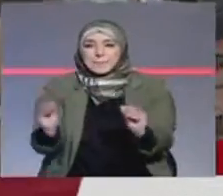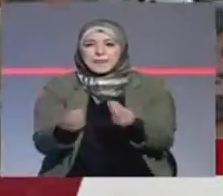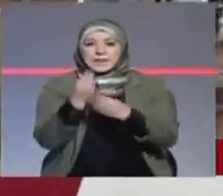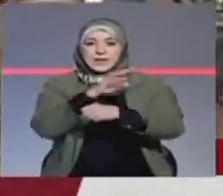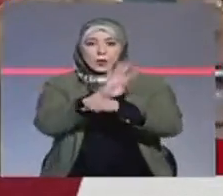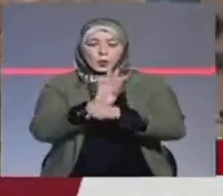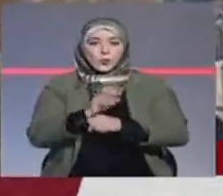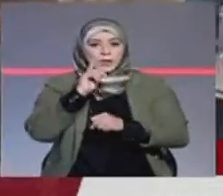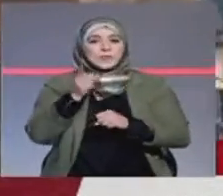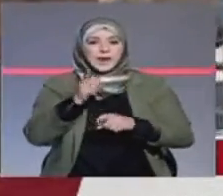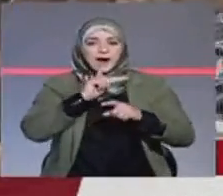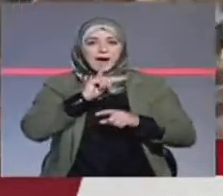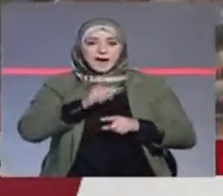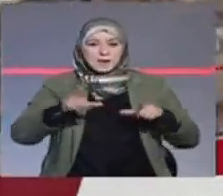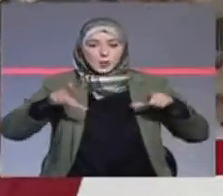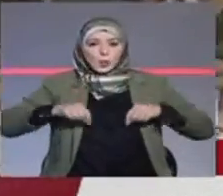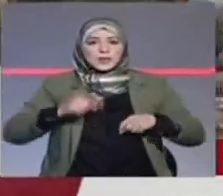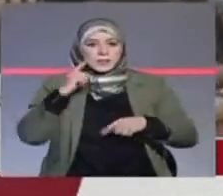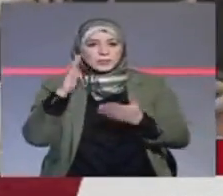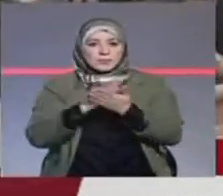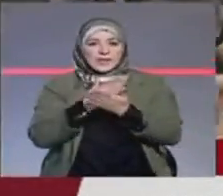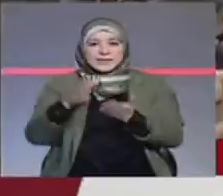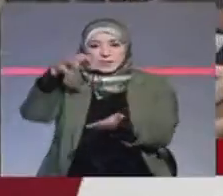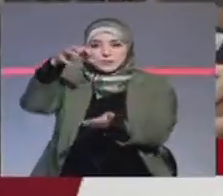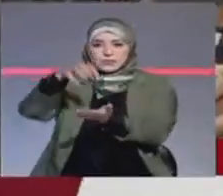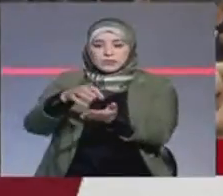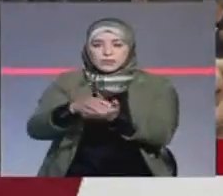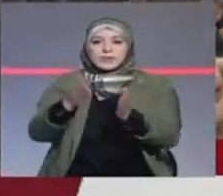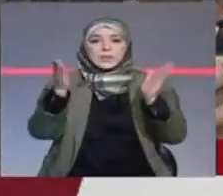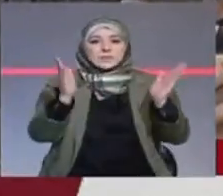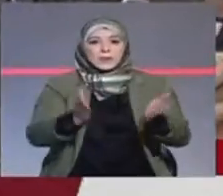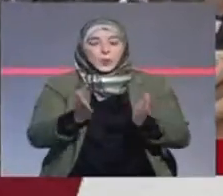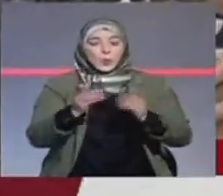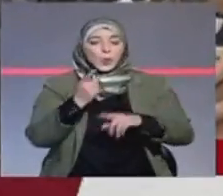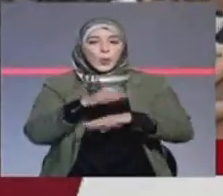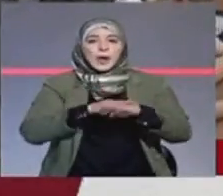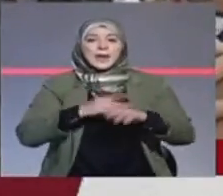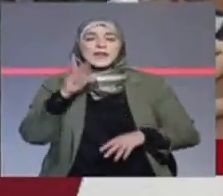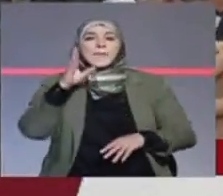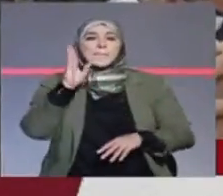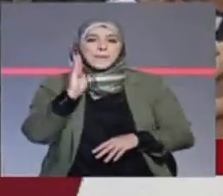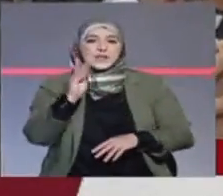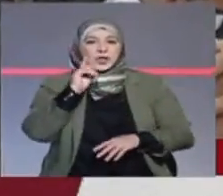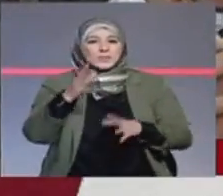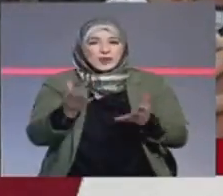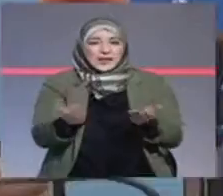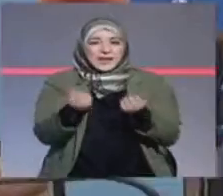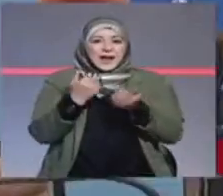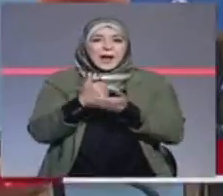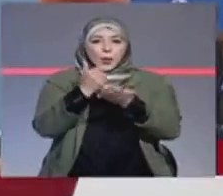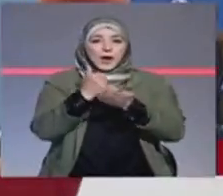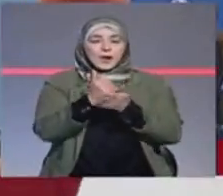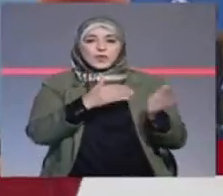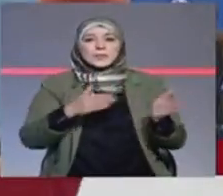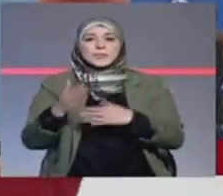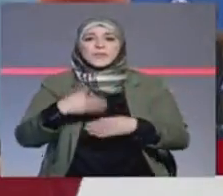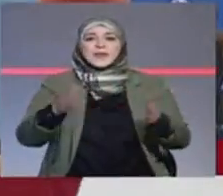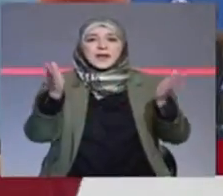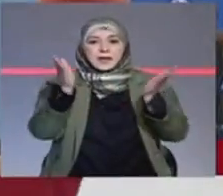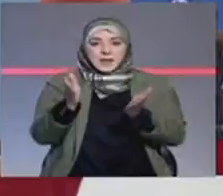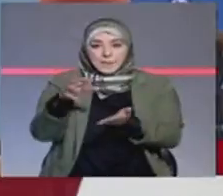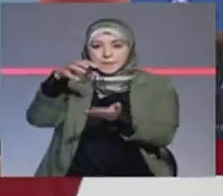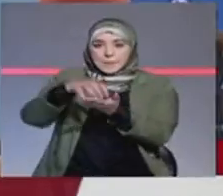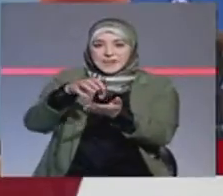كما أقرت الوزارة إحداث مستشفى ميداني في ولاية باجة لتخفيف العبء على المستشفى الجهوي. إحداث مستشفى